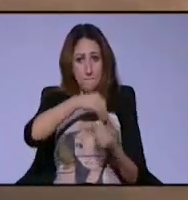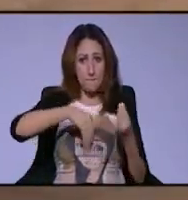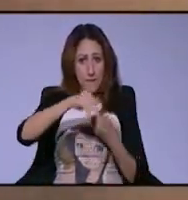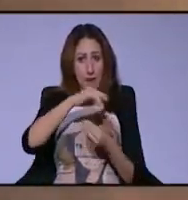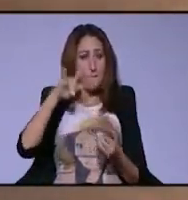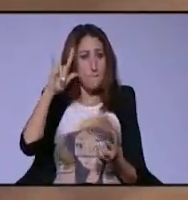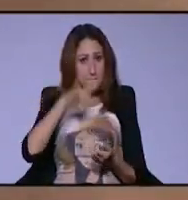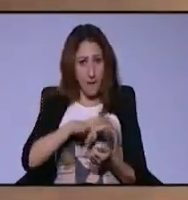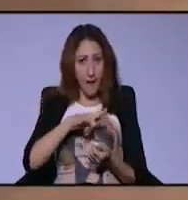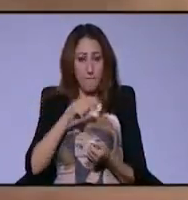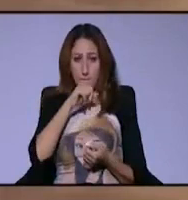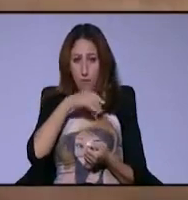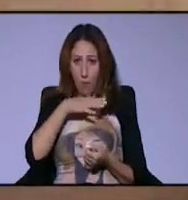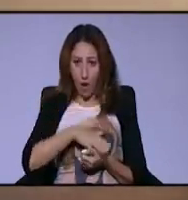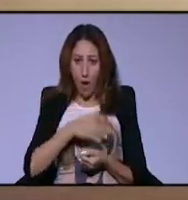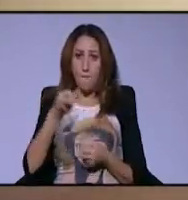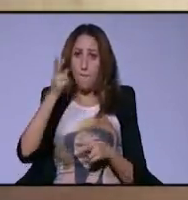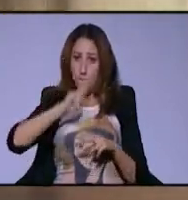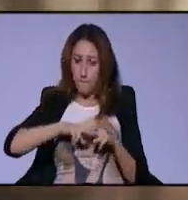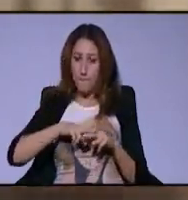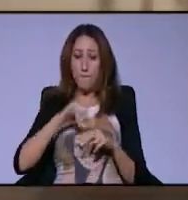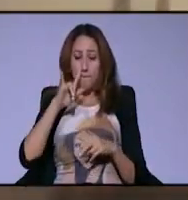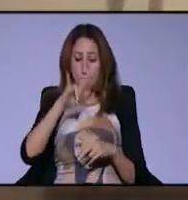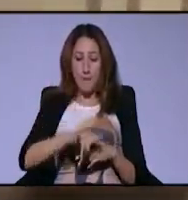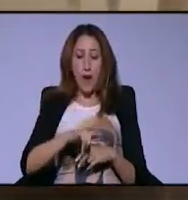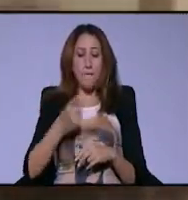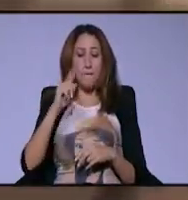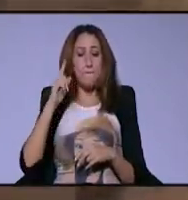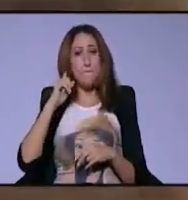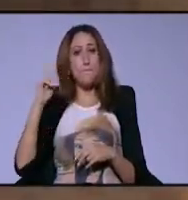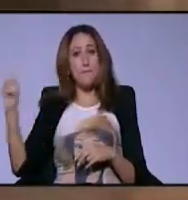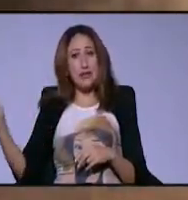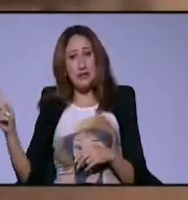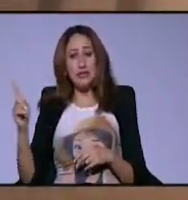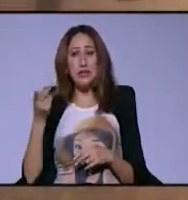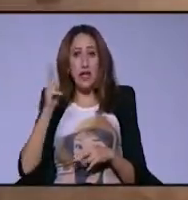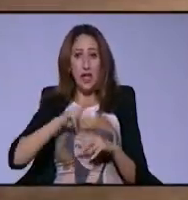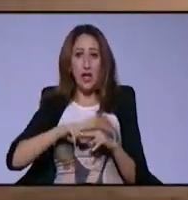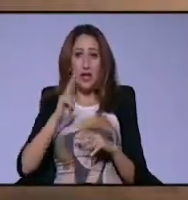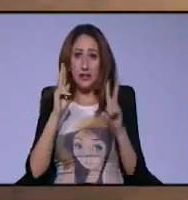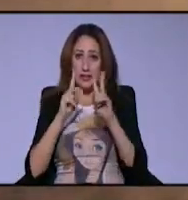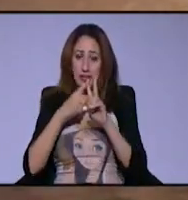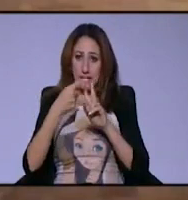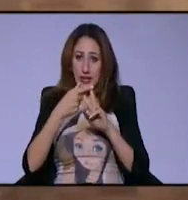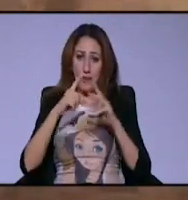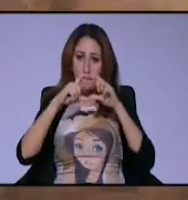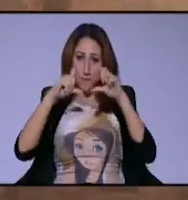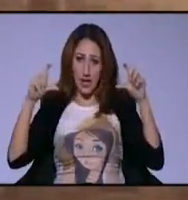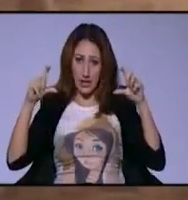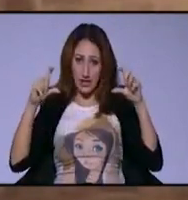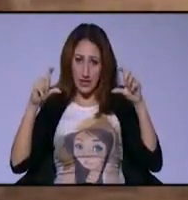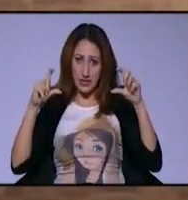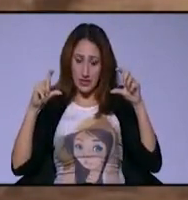البقاع إلى الجنان النبوي، ثم أضيفت إليها المدينة المنورة بدليل الحديث المذكور في